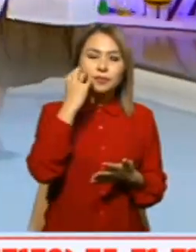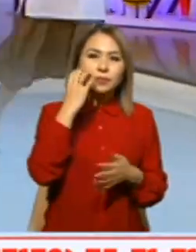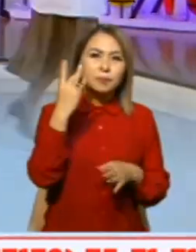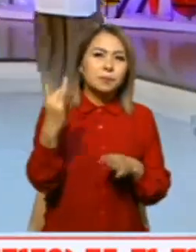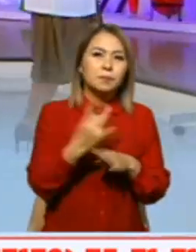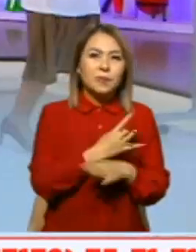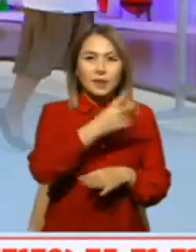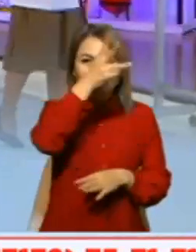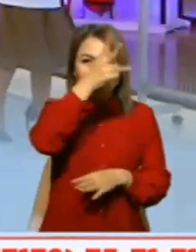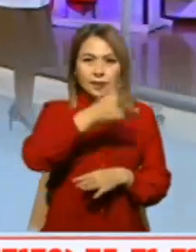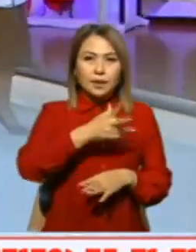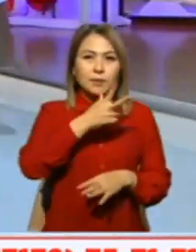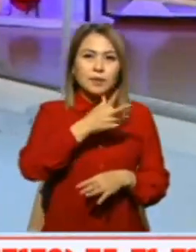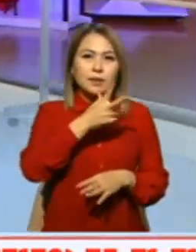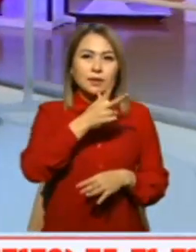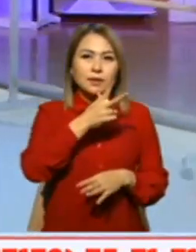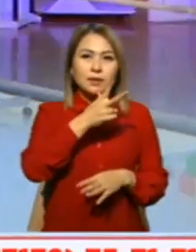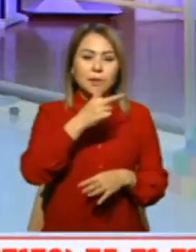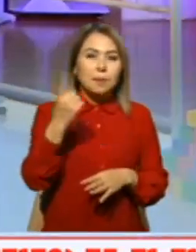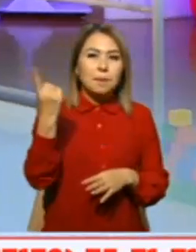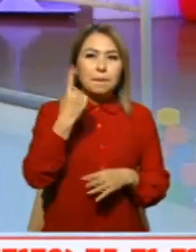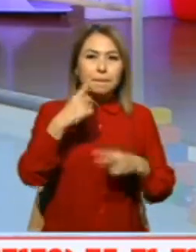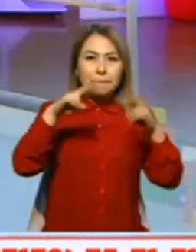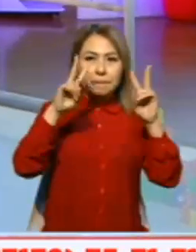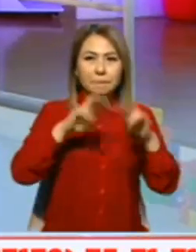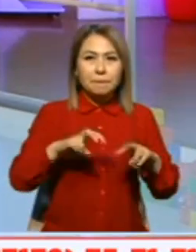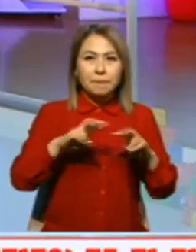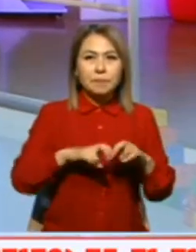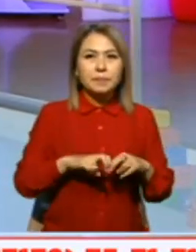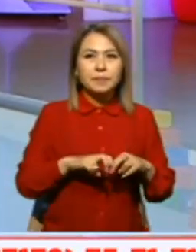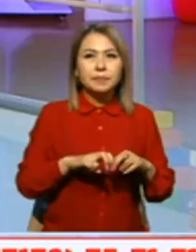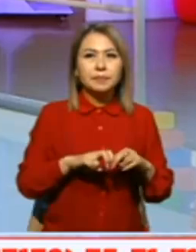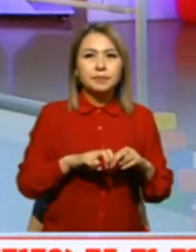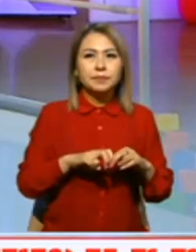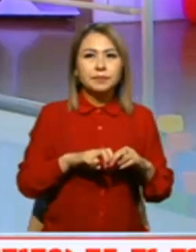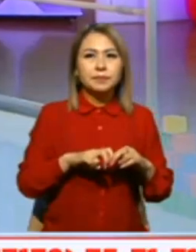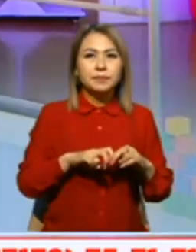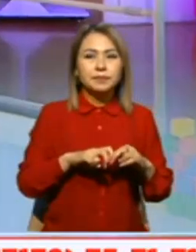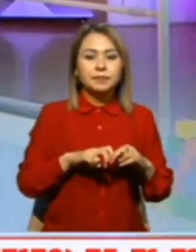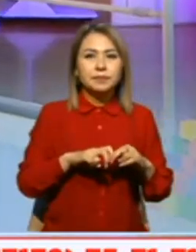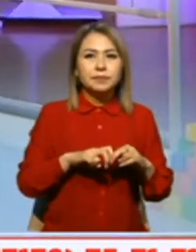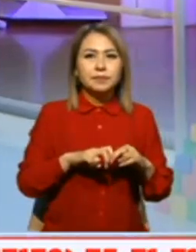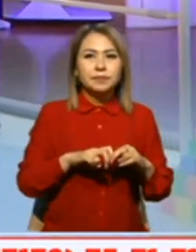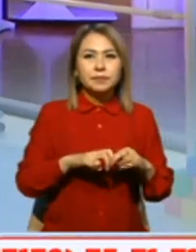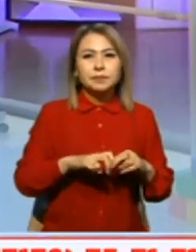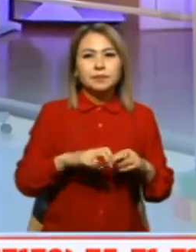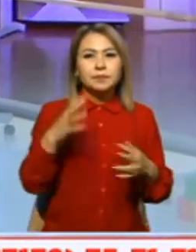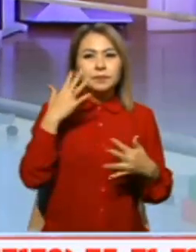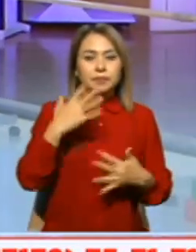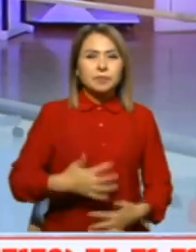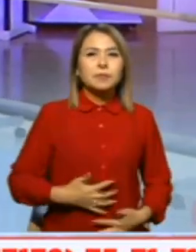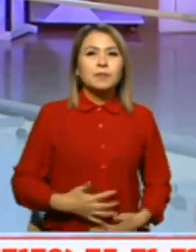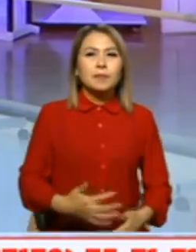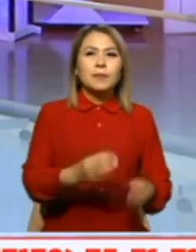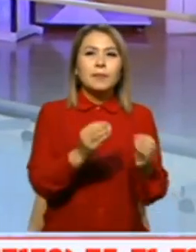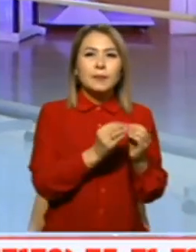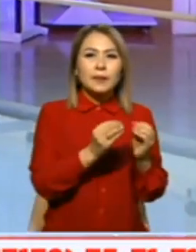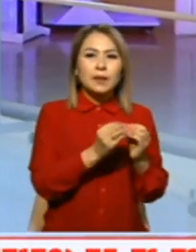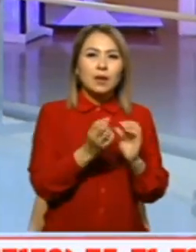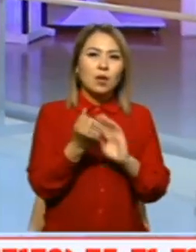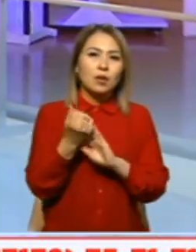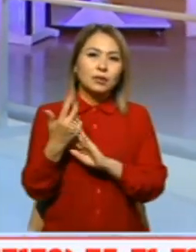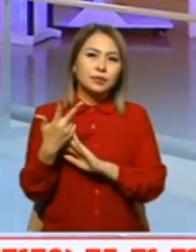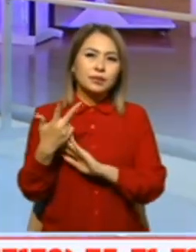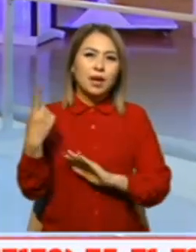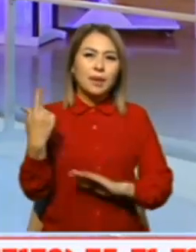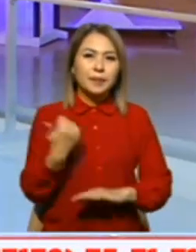алғашқы триместрінде бізде бірінші скрининг жүргізіледі. Ол жүктіліктің 10-шы және